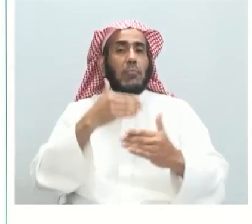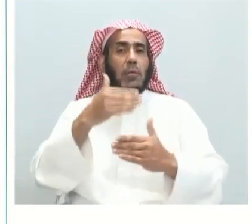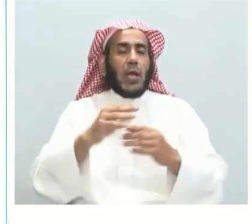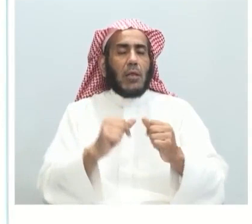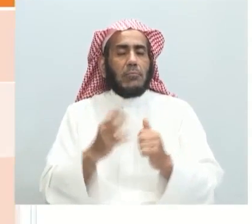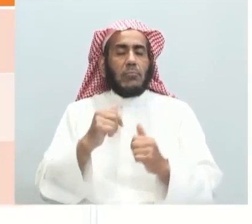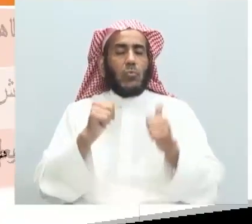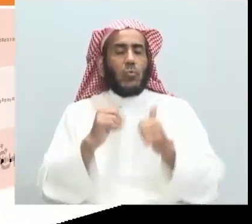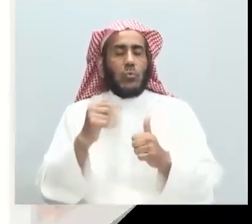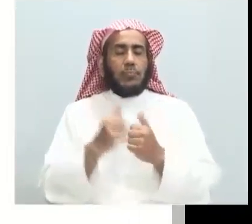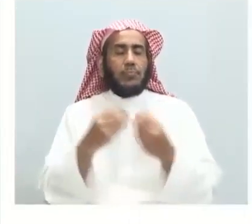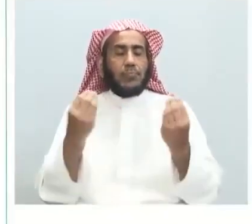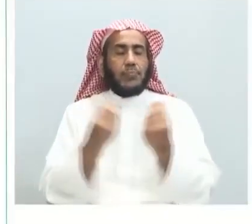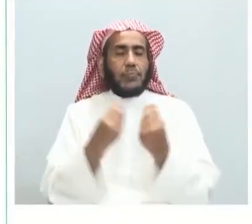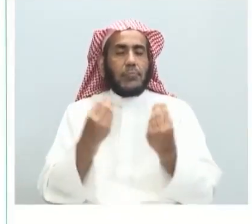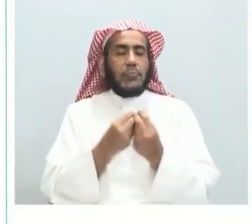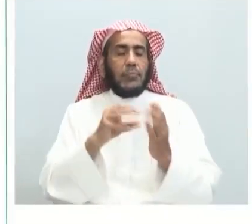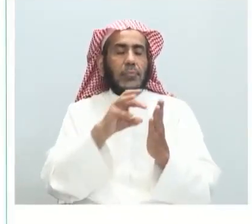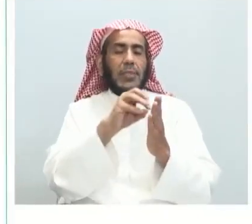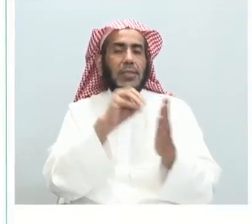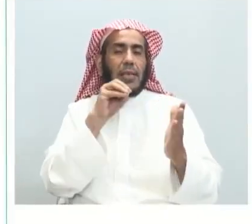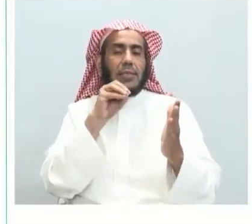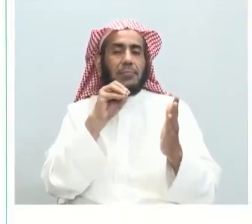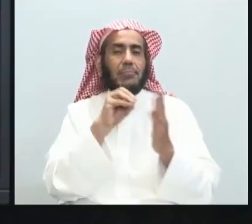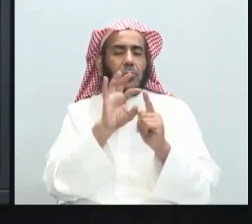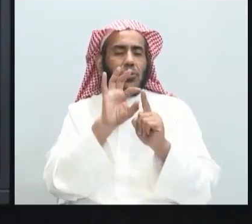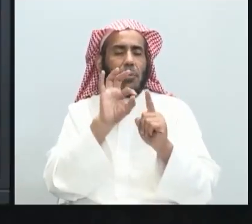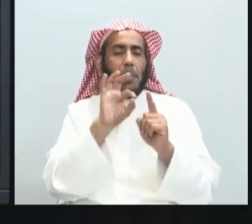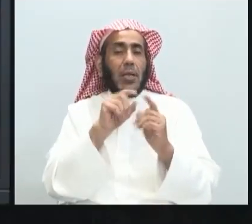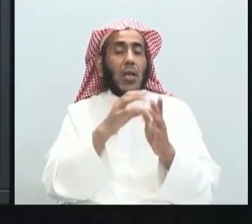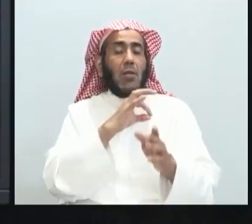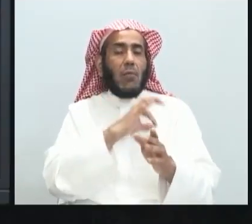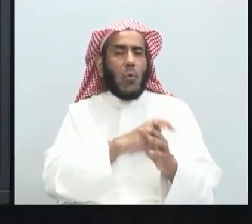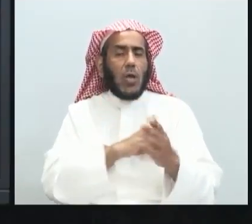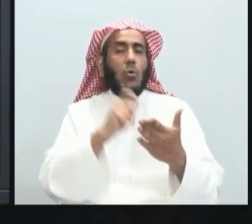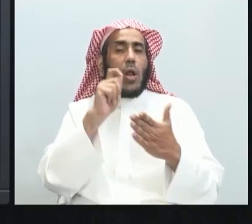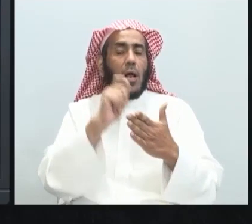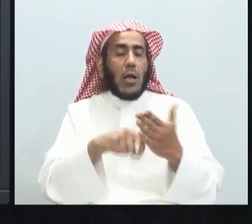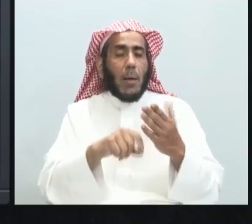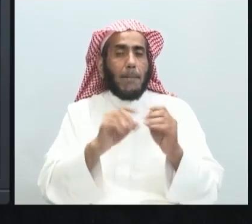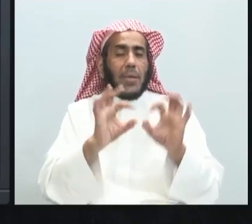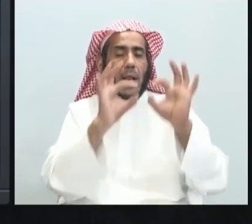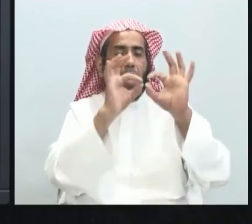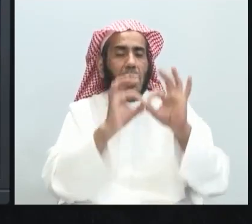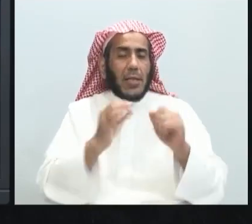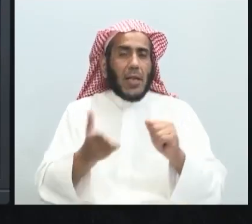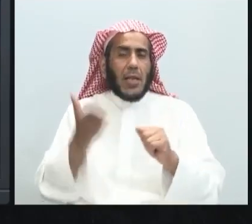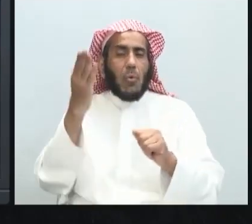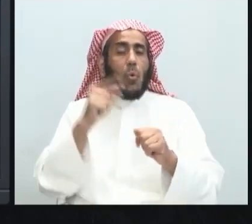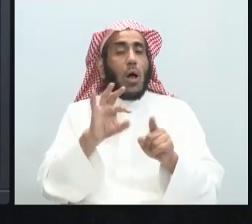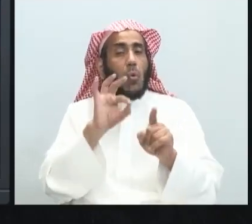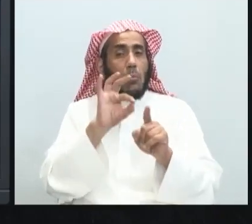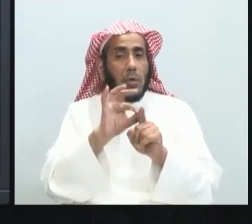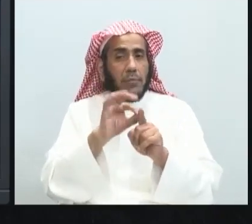والطالبات كونوا معي لاستخراج واستنباط الفوائد والاحكام من الايات الكريمات وهذا هو